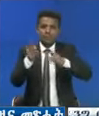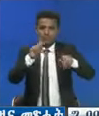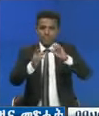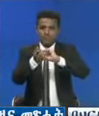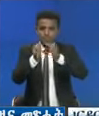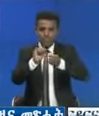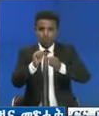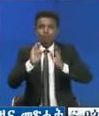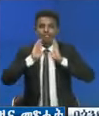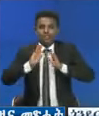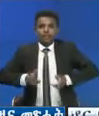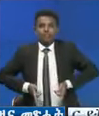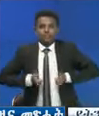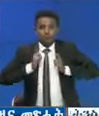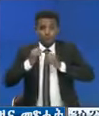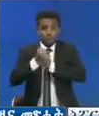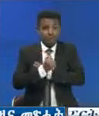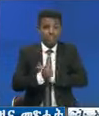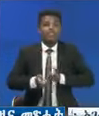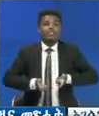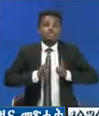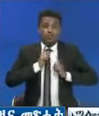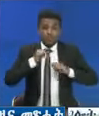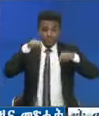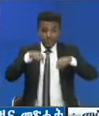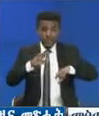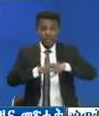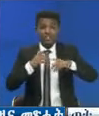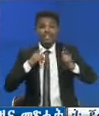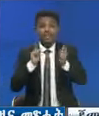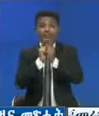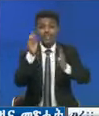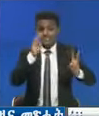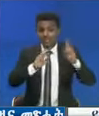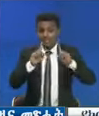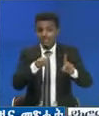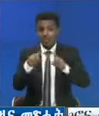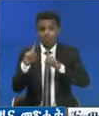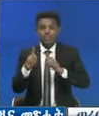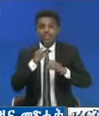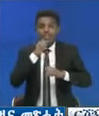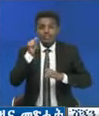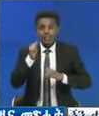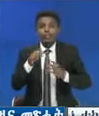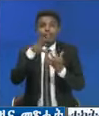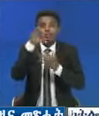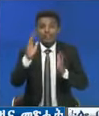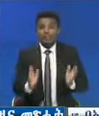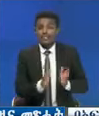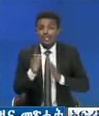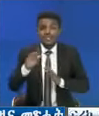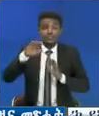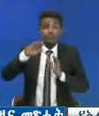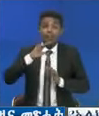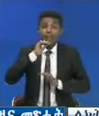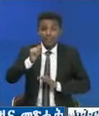ህዝብ በሰላም ሲኖር፣ ህዝብ በፍቅር ሲኖር ነው። ዛሬ ላይ የገጠመን ችግር ግን አይደለም ለምርጫ የምንዘጋጅበት ቀርቶ ይህን